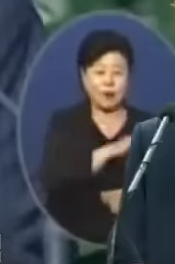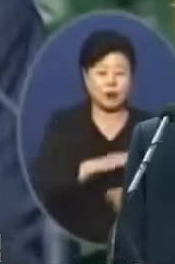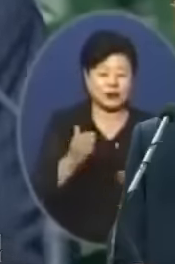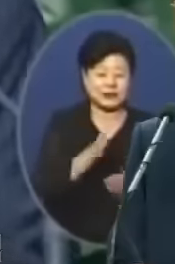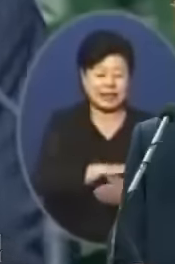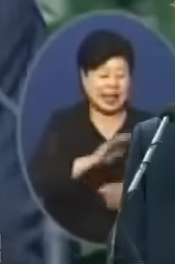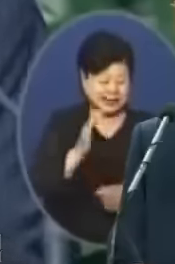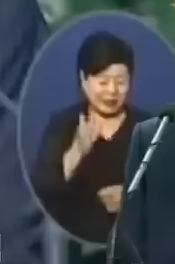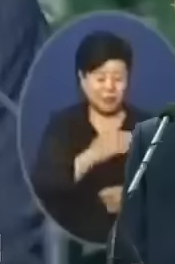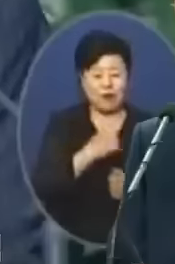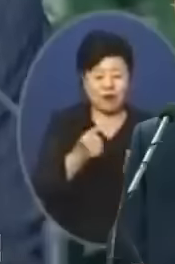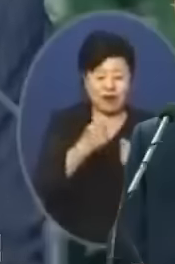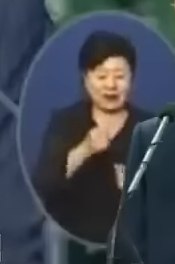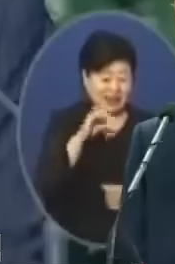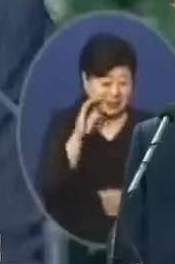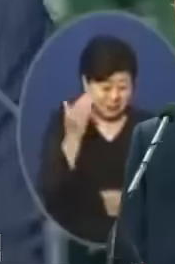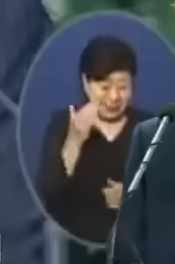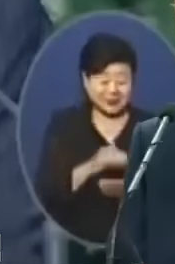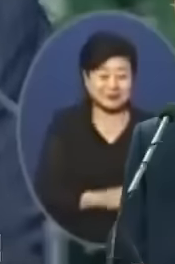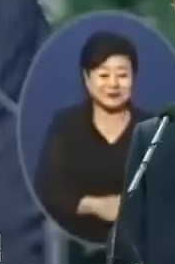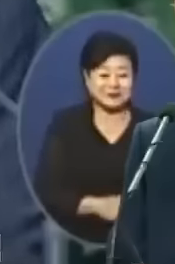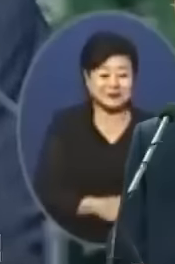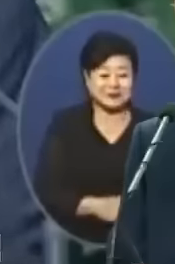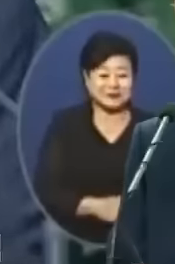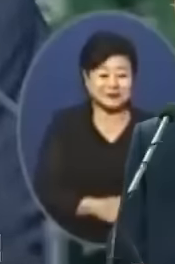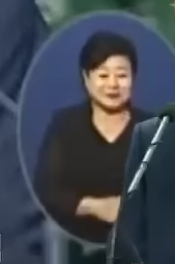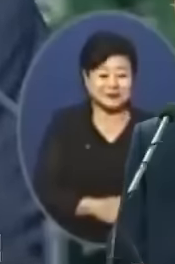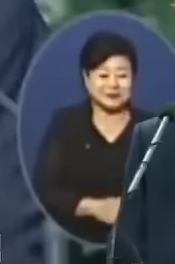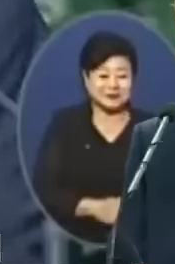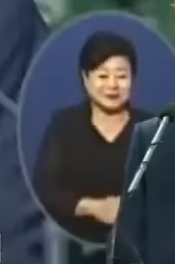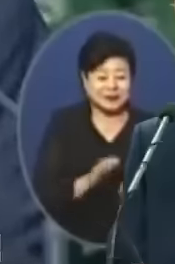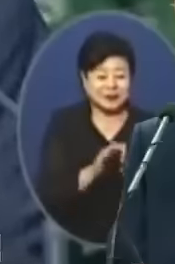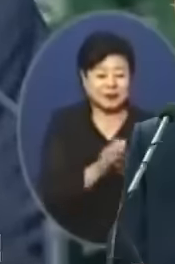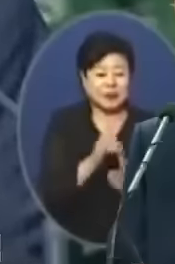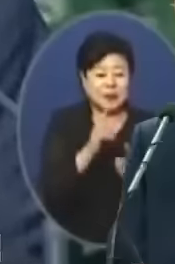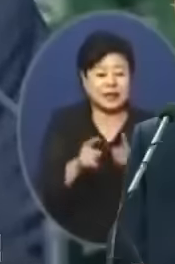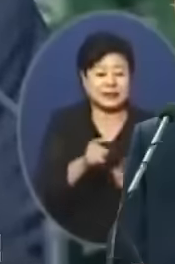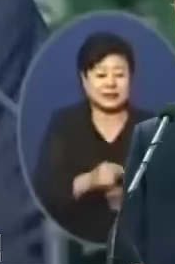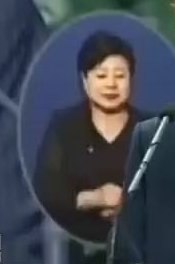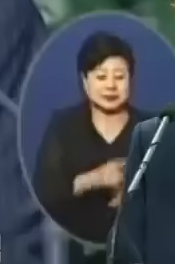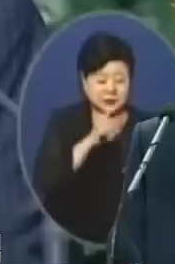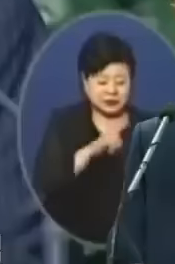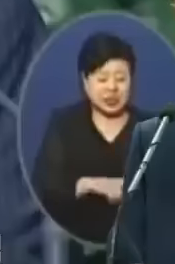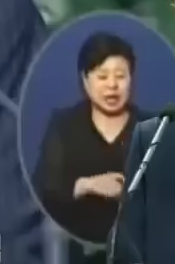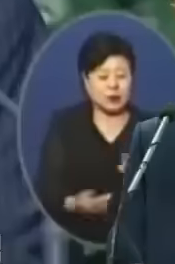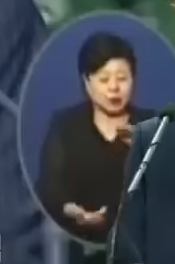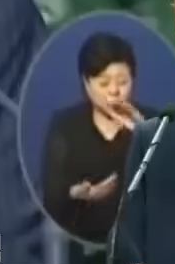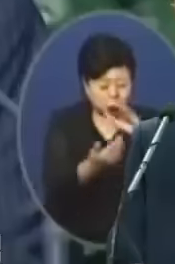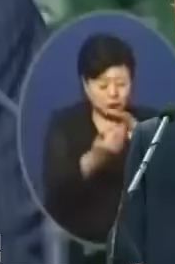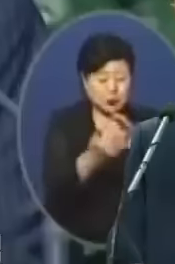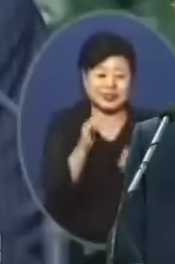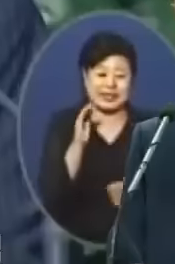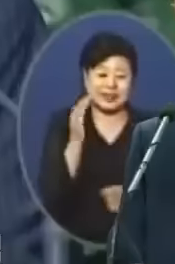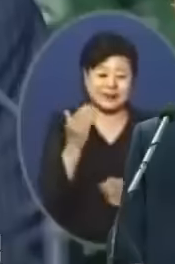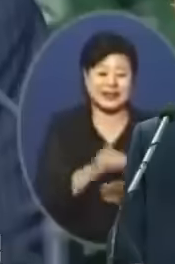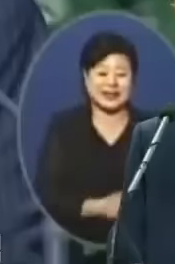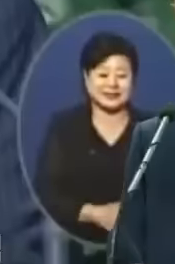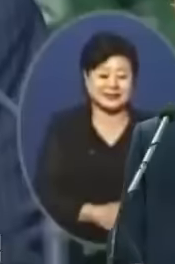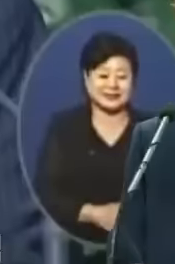범사에 잘되고 강건하게 됩니다. 그러면 그때부터 그 말씀이 여러분을 위해서 역사하고 일하기 시작하는